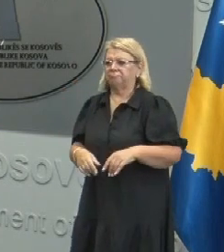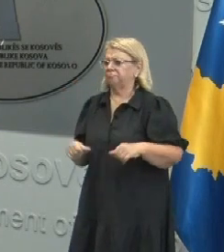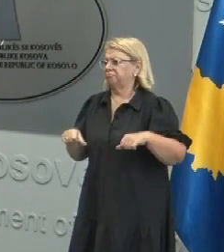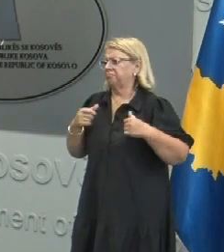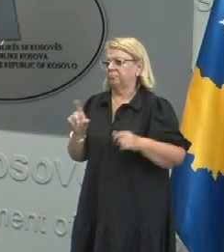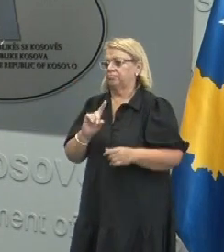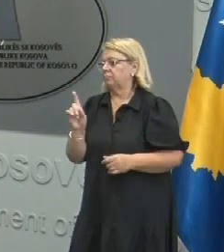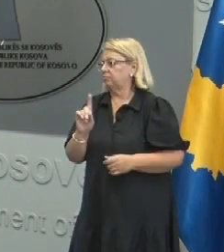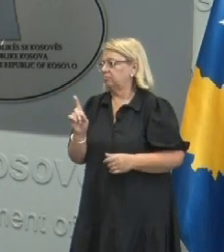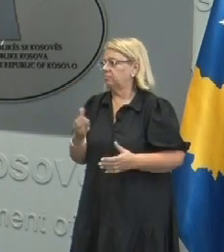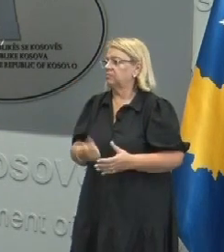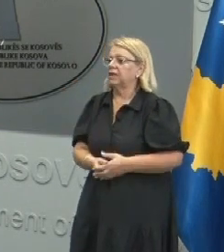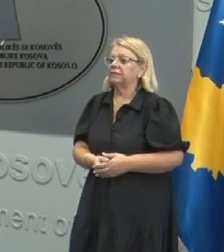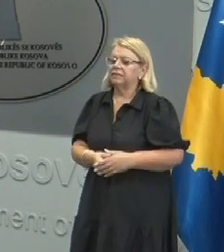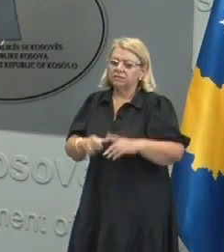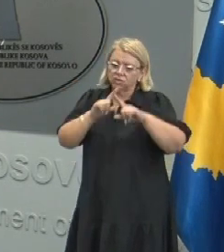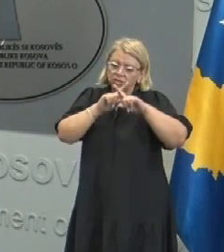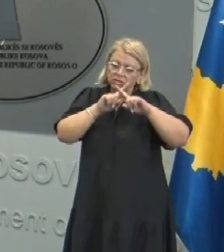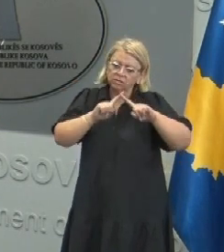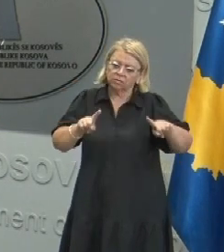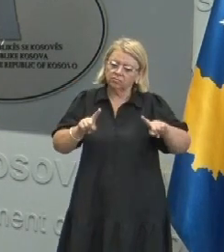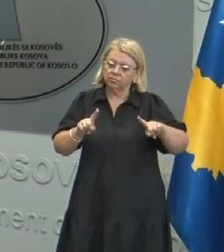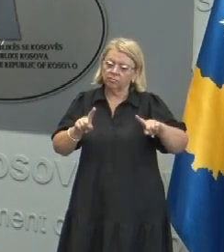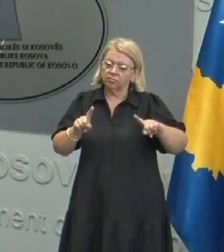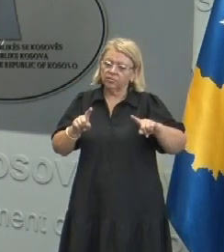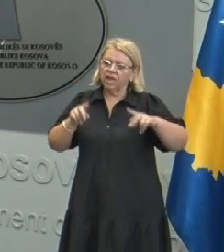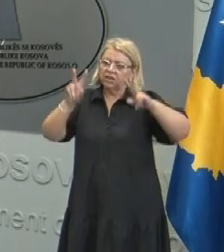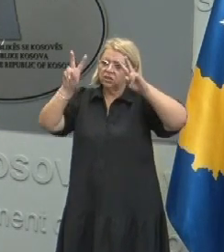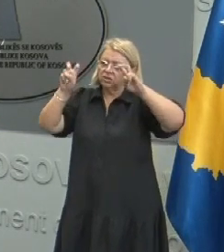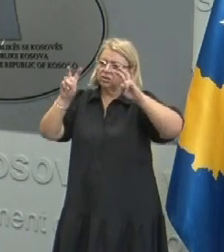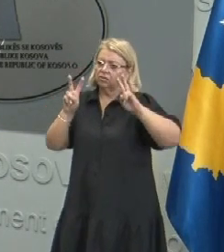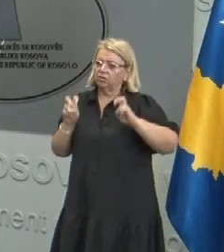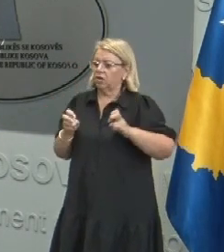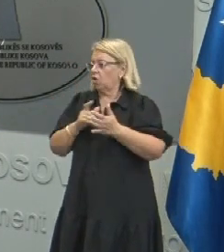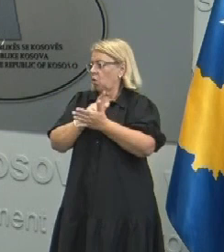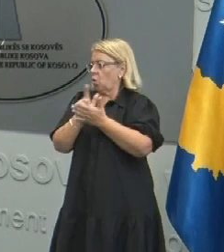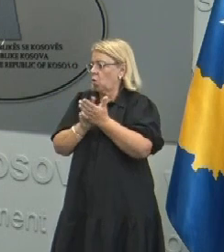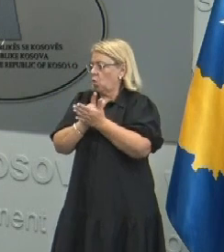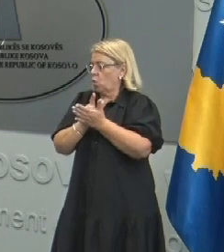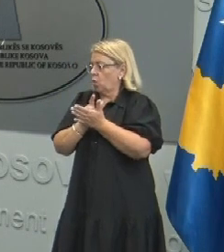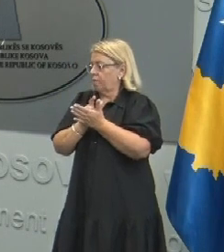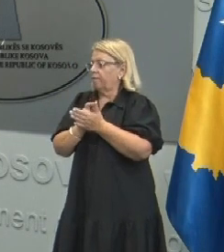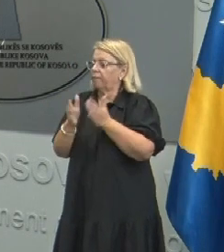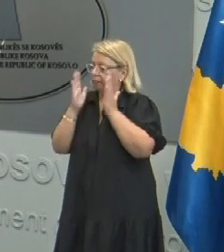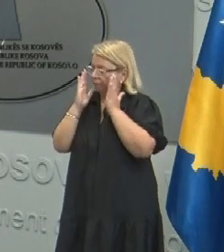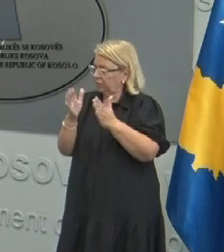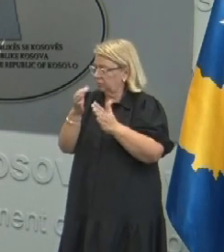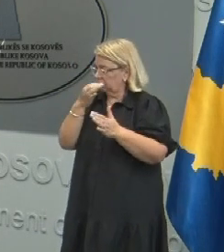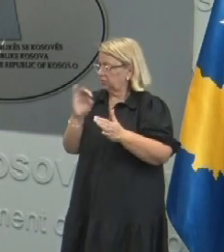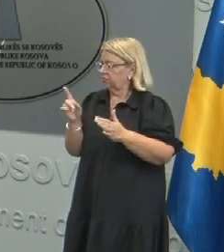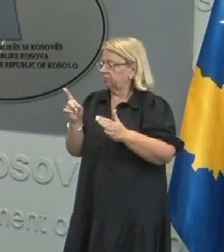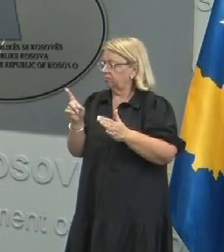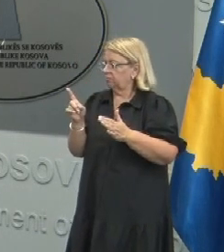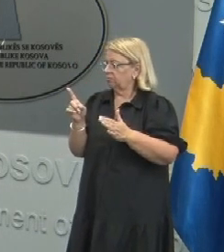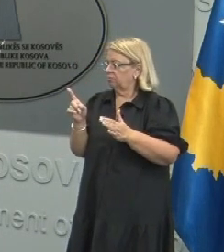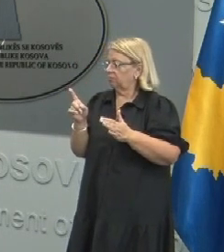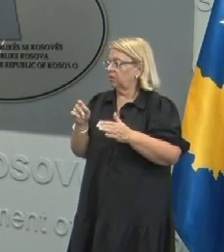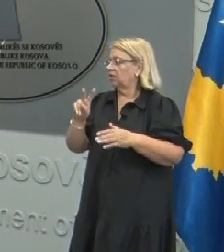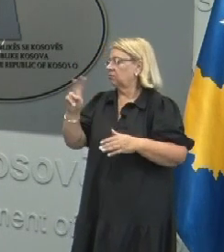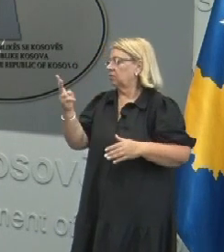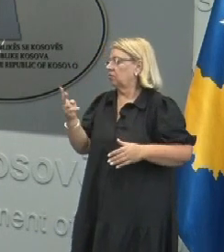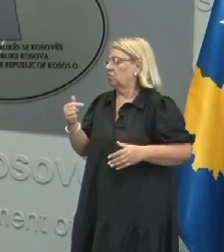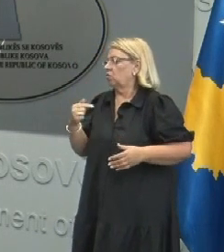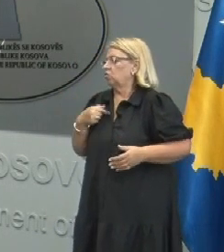dallimet midis tyre për tema dhe në kohë besoj që është më mirë t'i bëjnë të tjerët. Unë kam marrëdhënie të